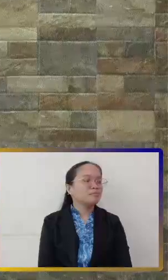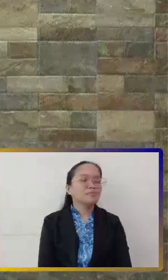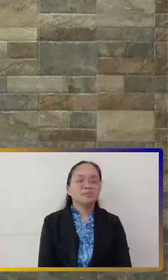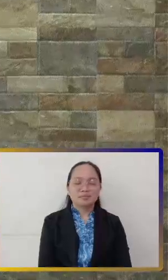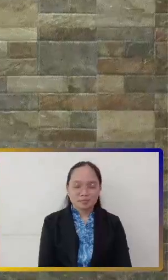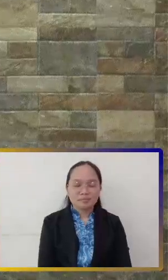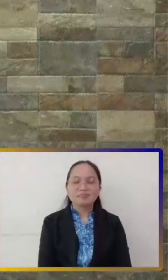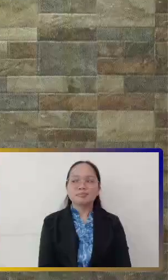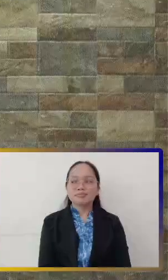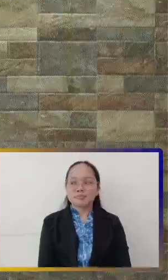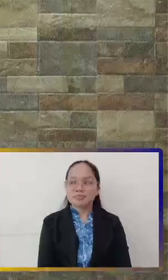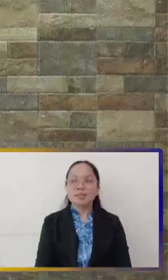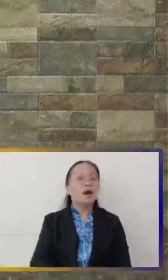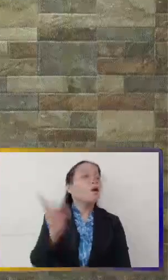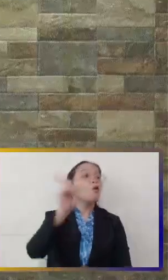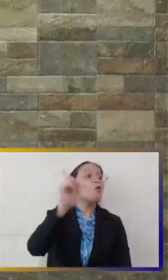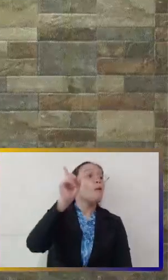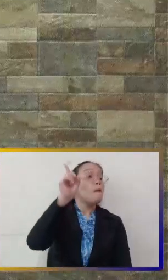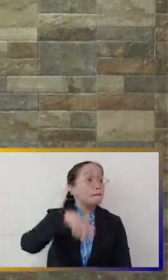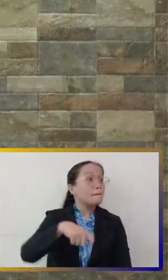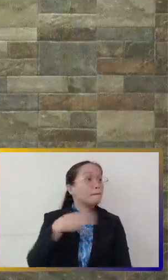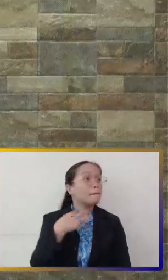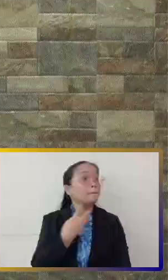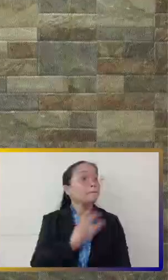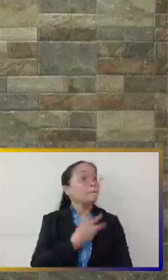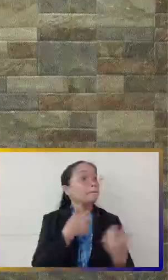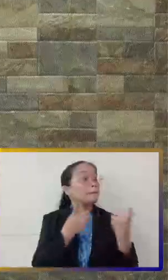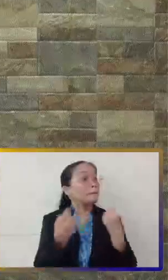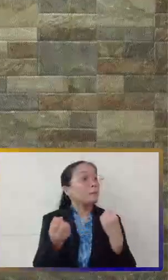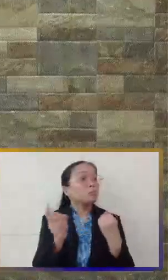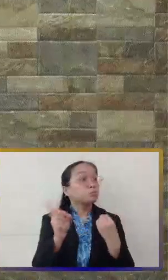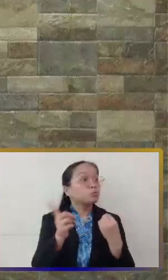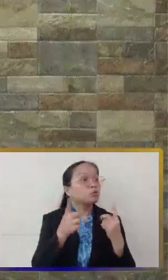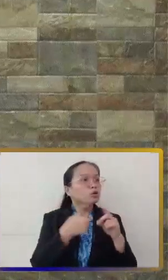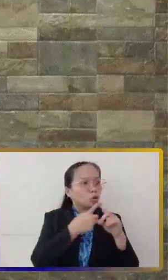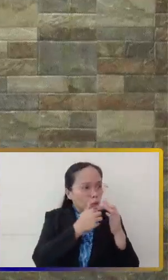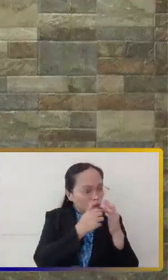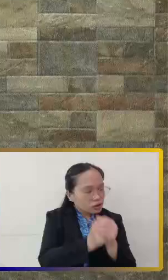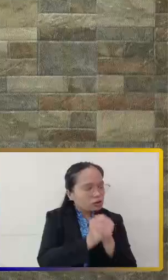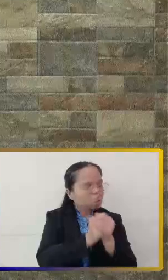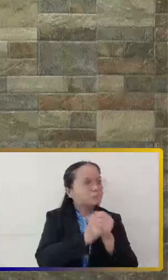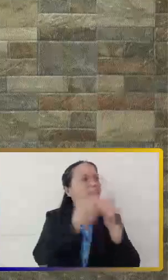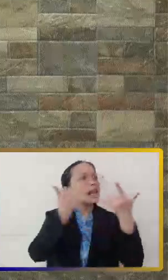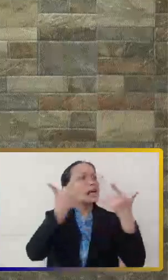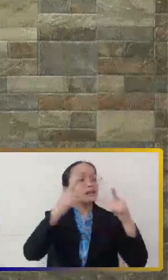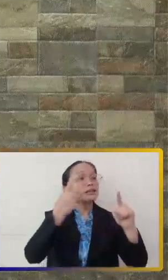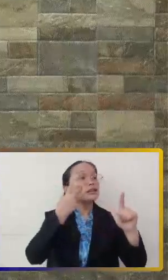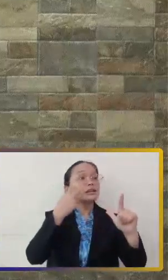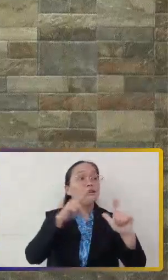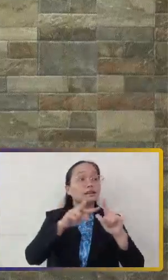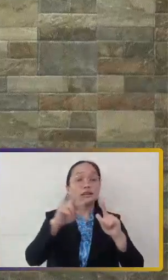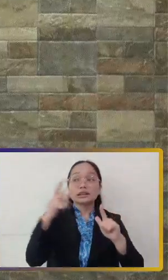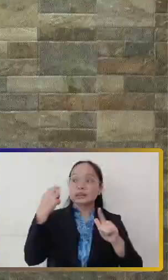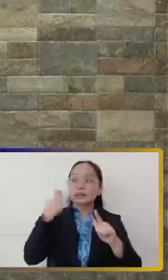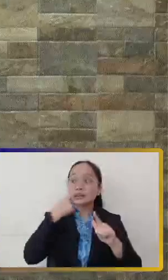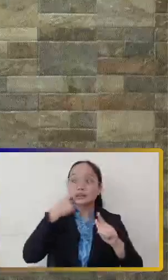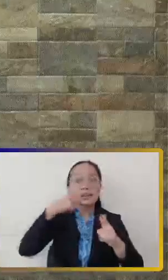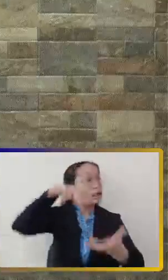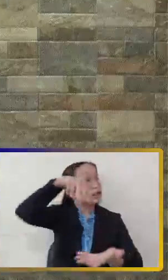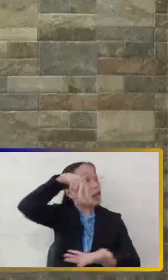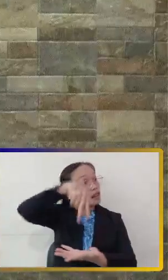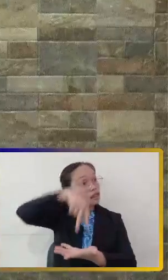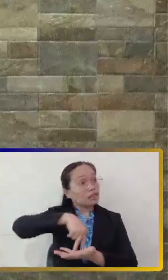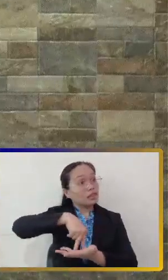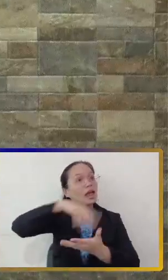Ang dapat lamang natin gawin, kapatid, is to what? Worship. Let's go back to that passage as we stand together and